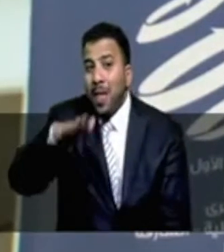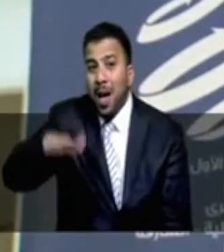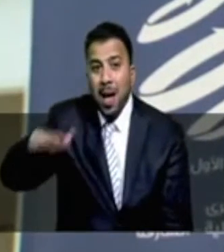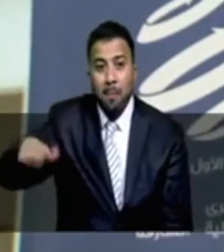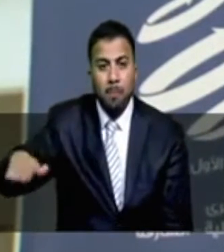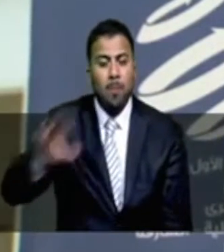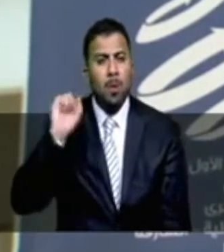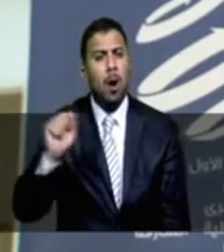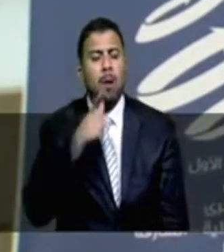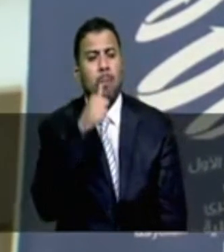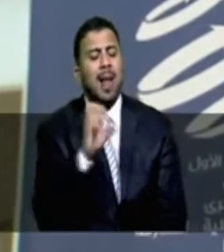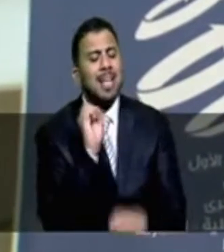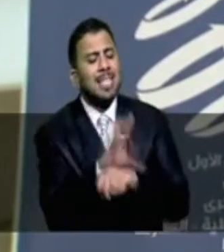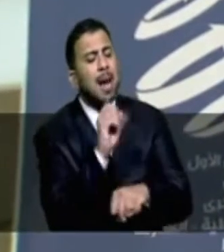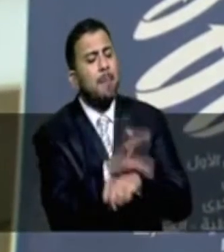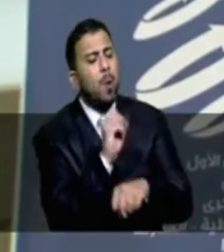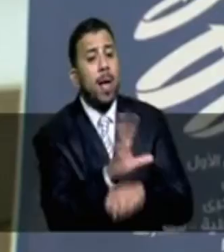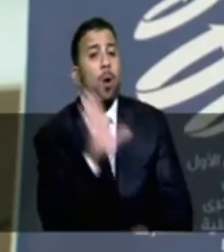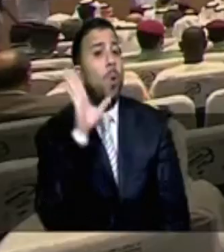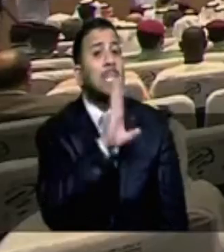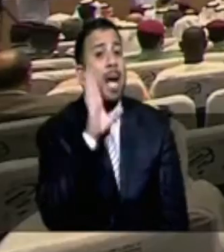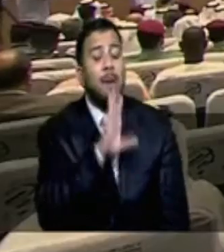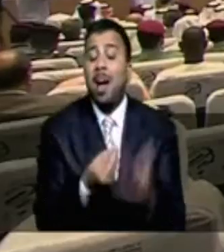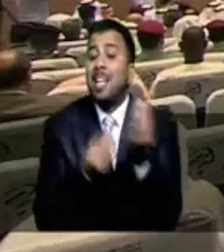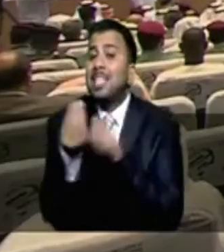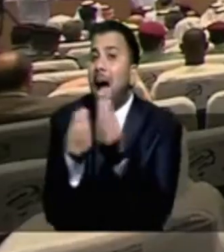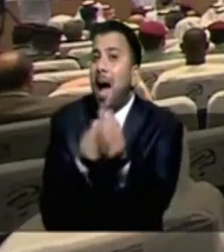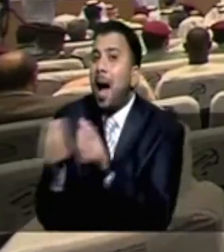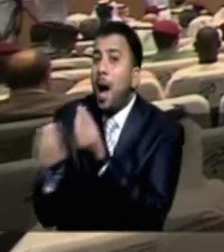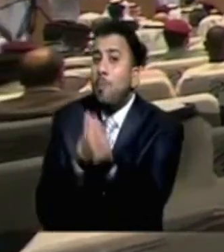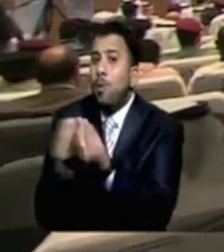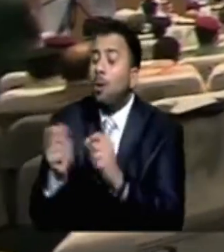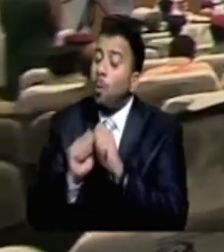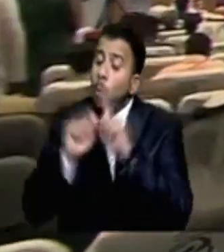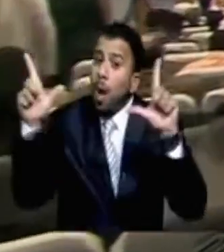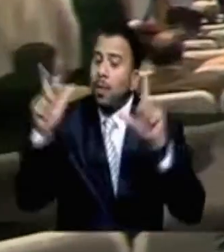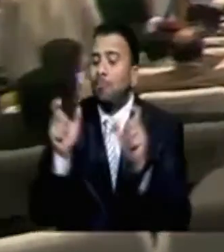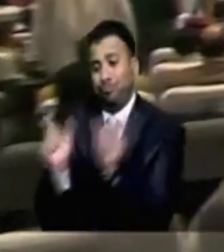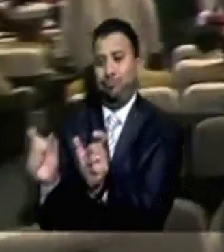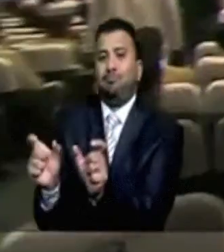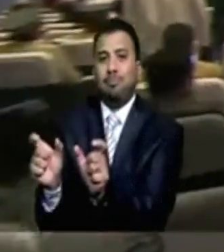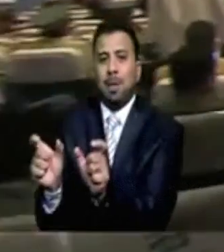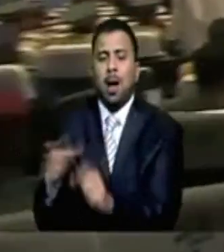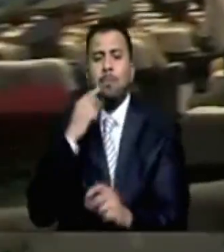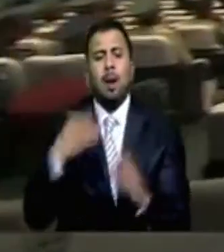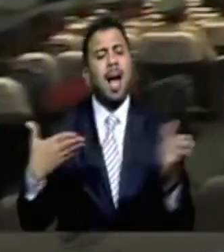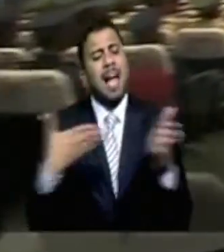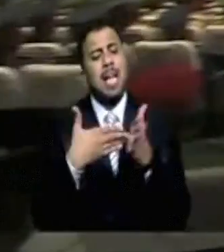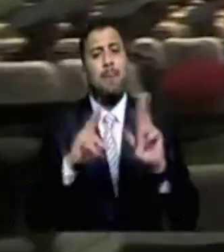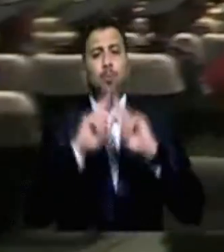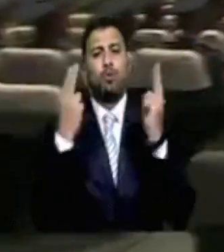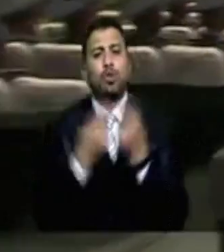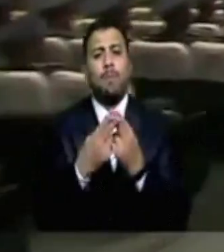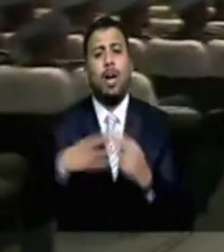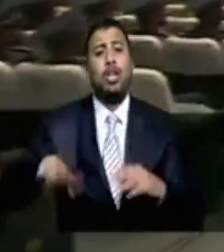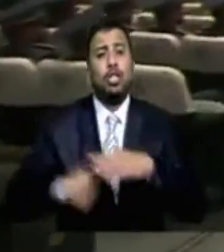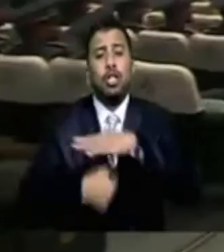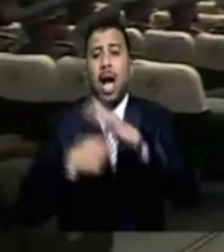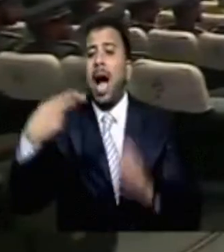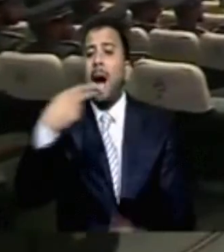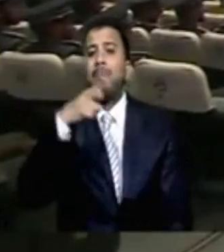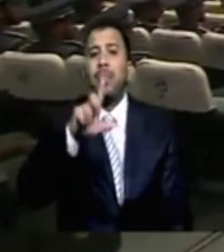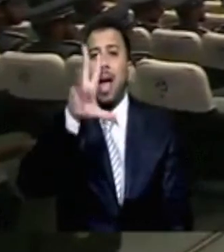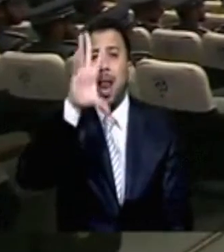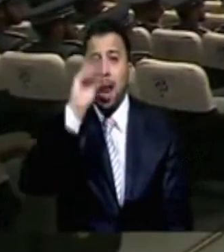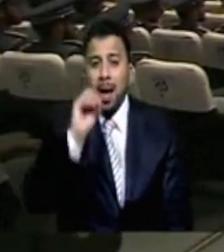دور المؤسسات التربوية والتعليمية في التعامل مع هذه الظاهرة. وفي ختام المؤتمر تفضل سمو الشيخ عبد الله بن سالم